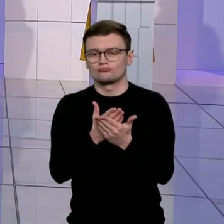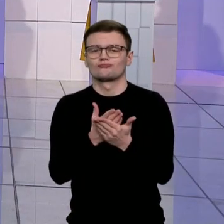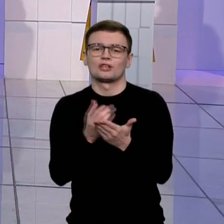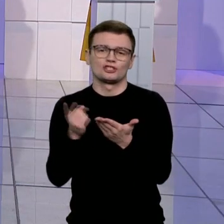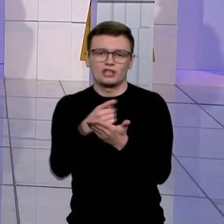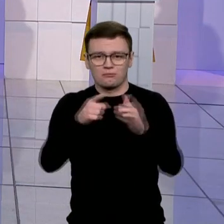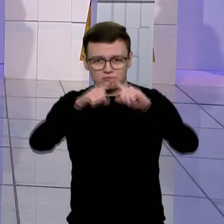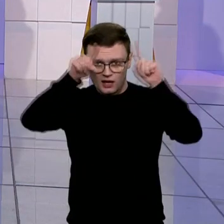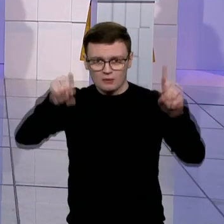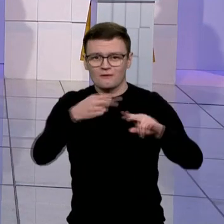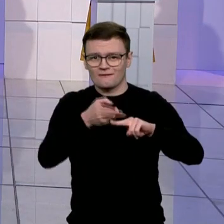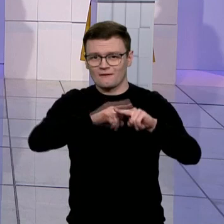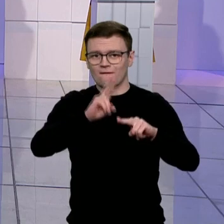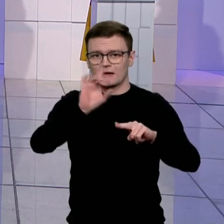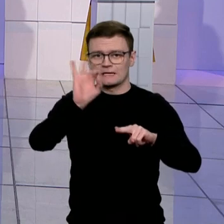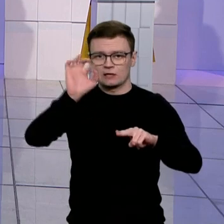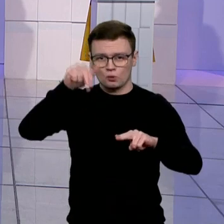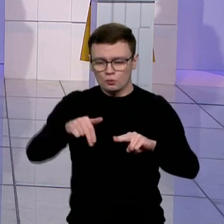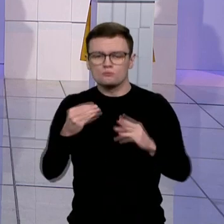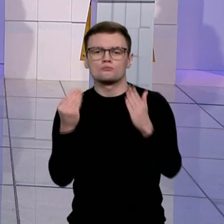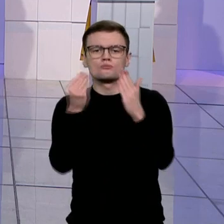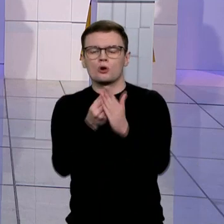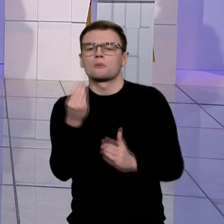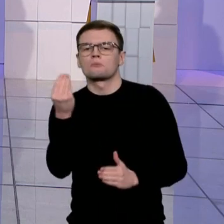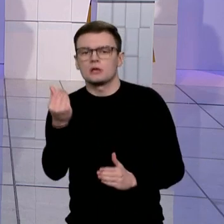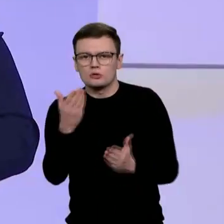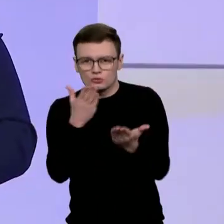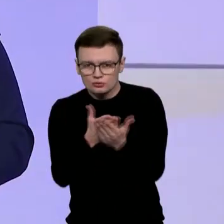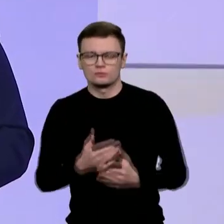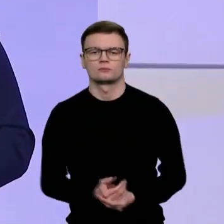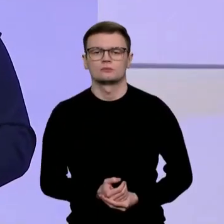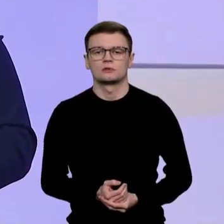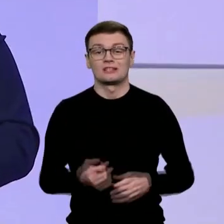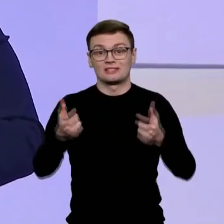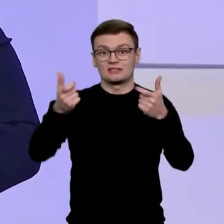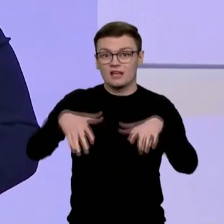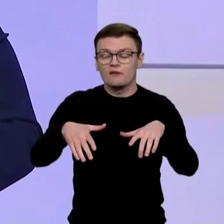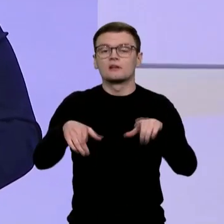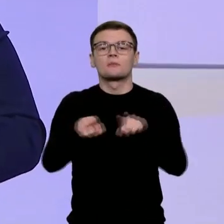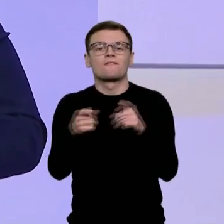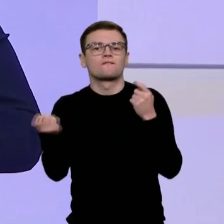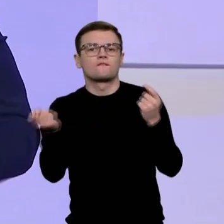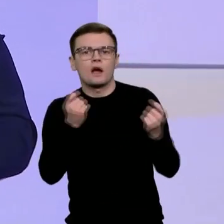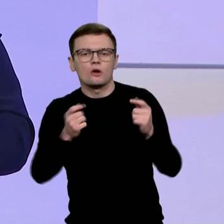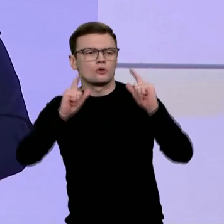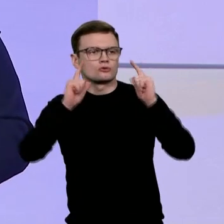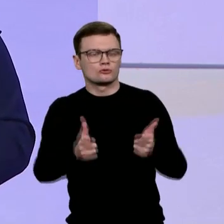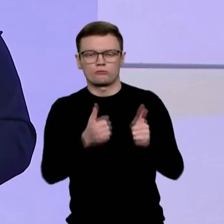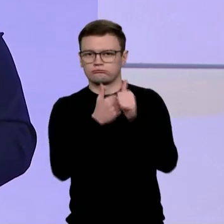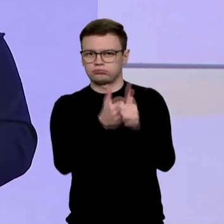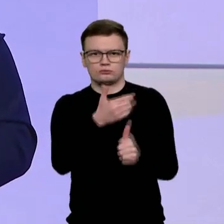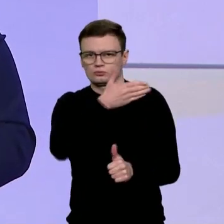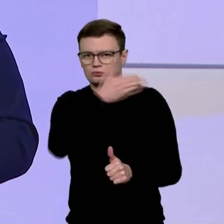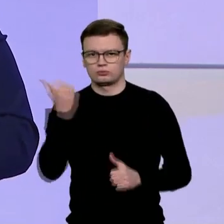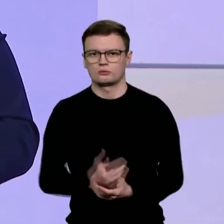mes sumokėjom pinigus, savivaldybė pakankamai daug. Ir vadovai savivaldybės nesivadovauja tuo juodų